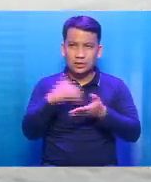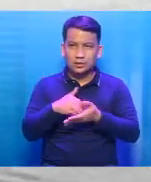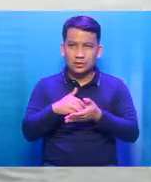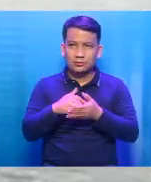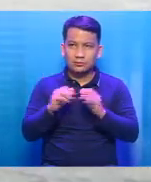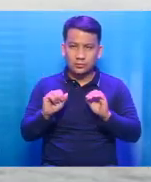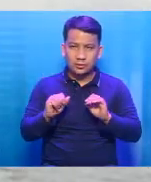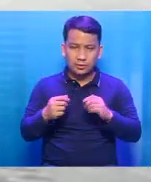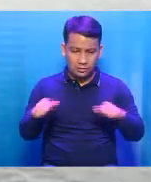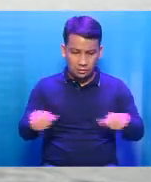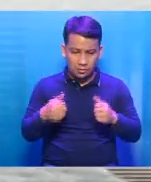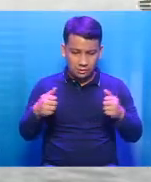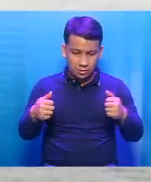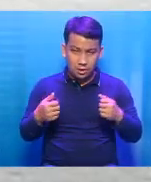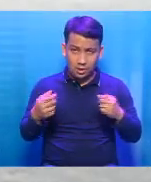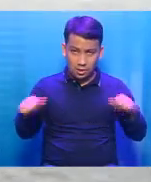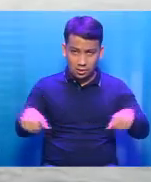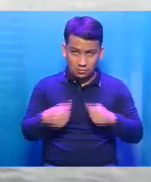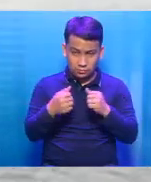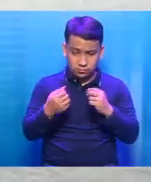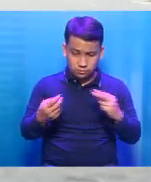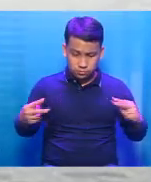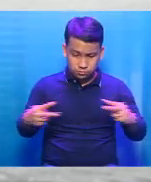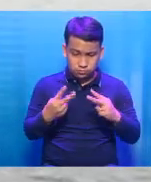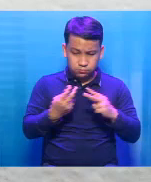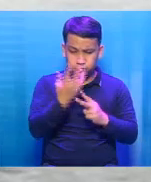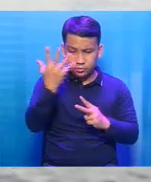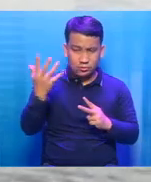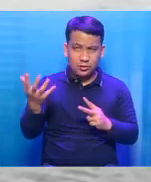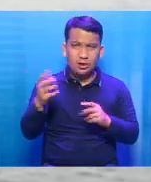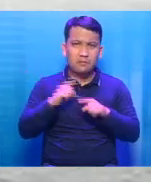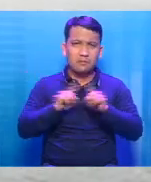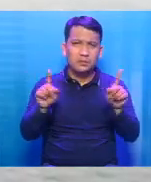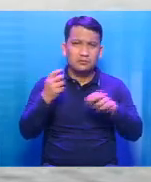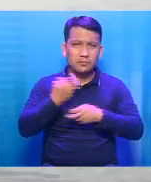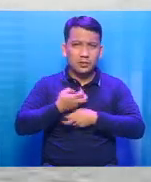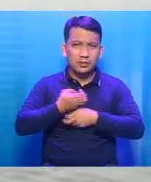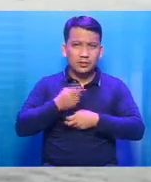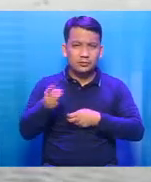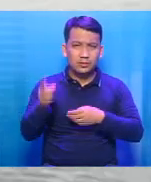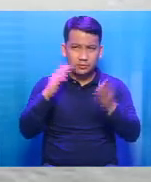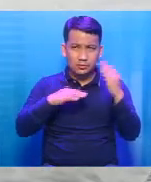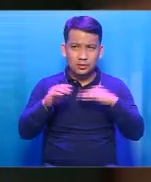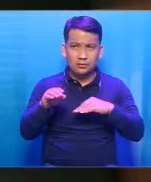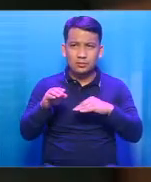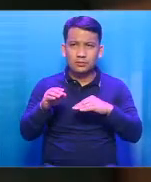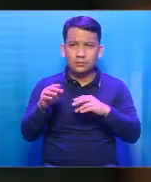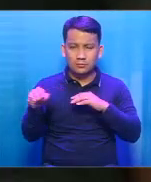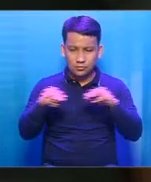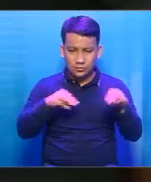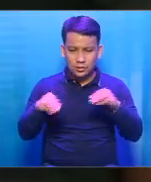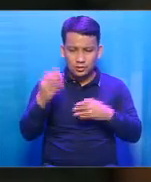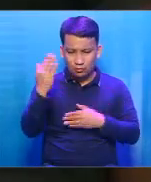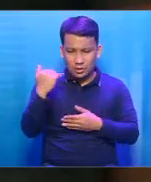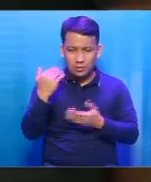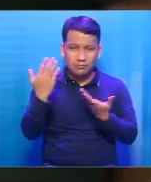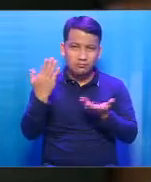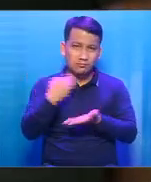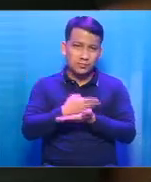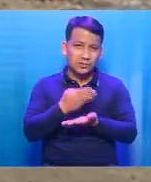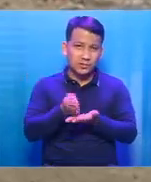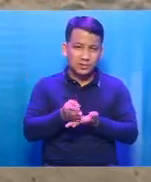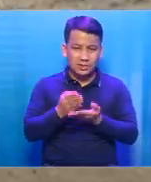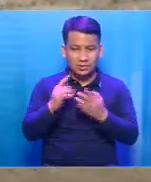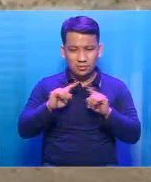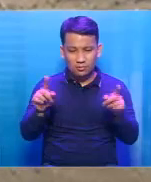pumutok. Yun nga lang, aminado sila mas magiging mahirap ang pagkilos dahil sa problema sa pondo, lalo't mayroon pa ring